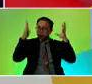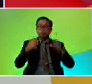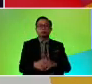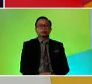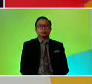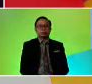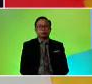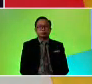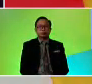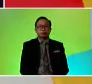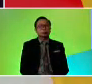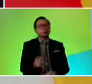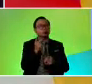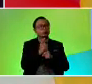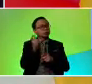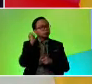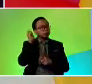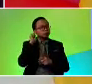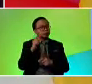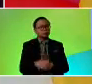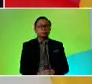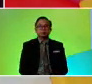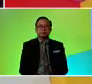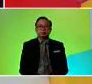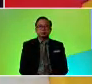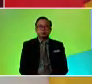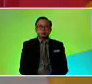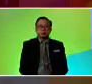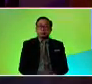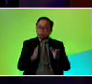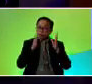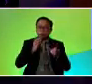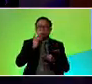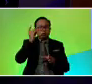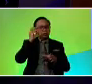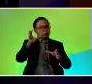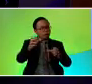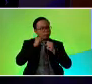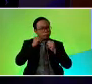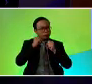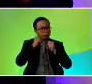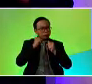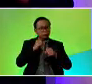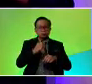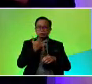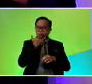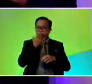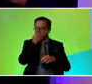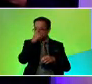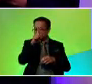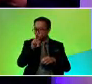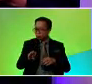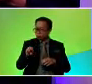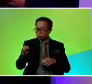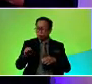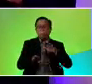Oke gua Oke Betul ya tadi video film yang kita tahu tadi oke orang dewasa mengambil kesempatan kita ada Wow